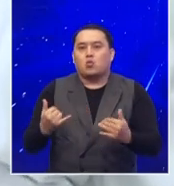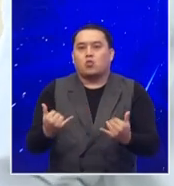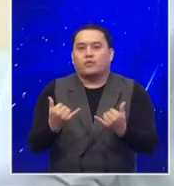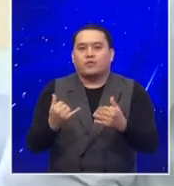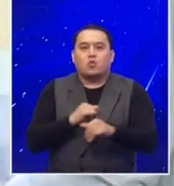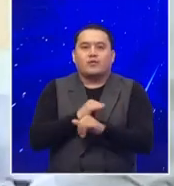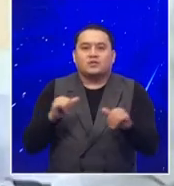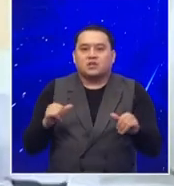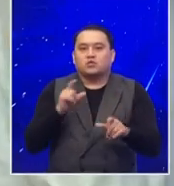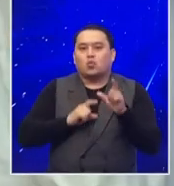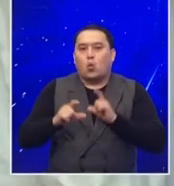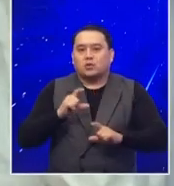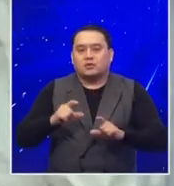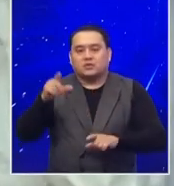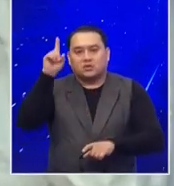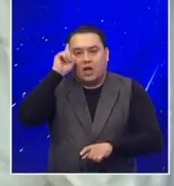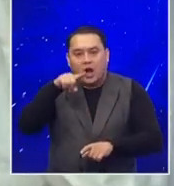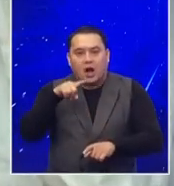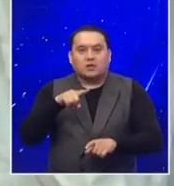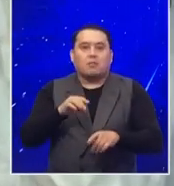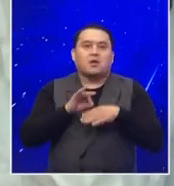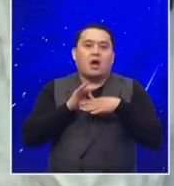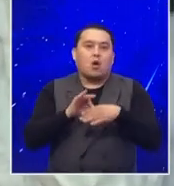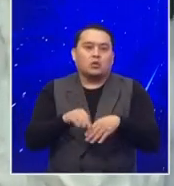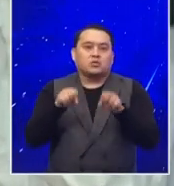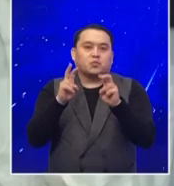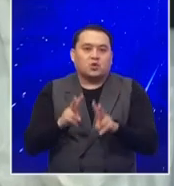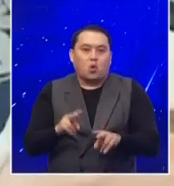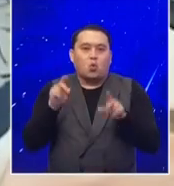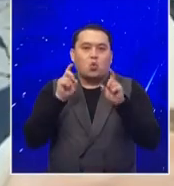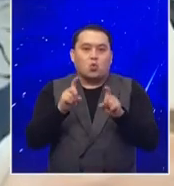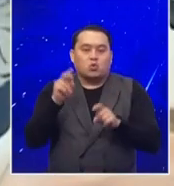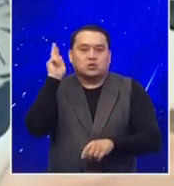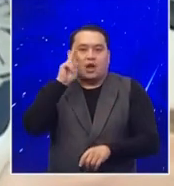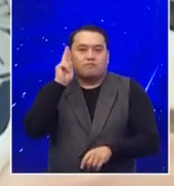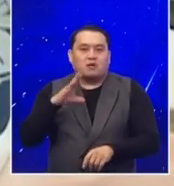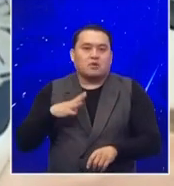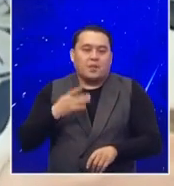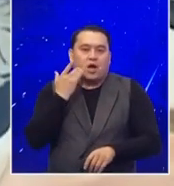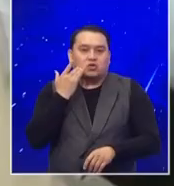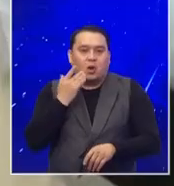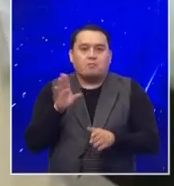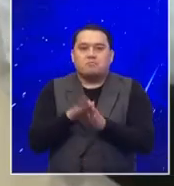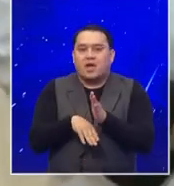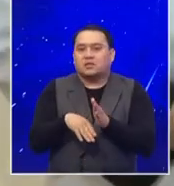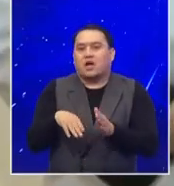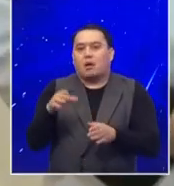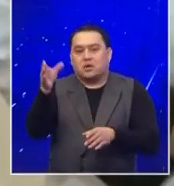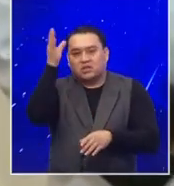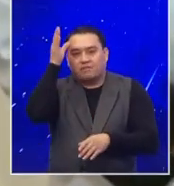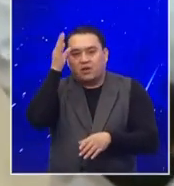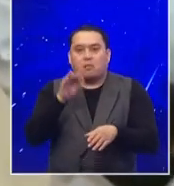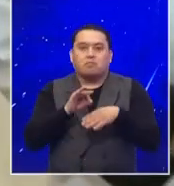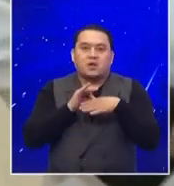разделили. Студенты с базовым знанием анатомии проходят специализированные курсы, а молодежь без медообразования